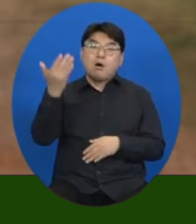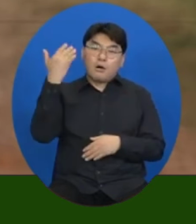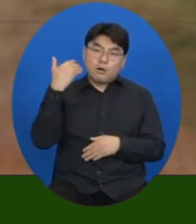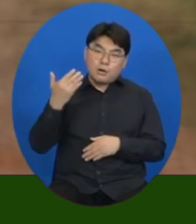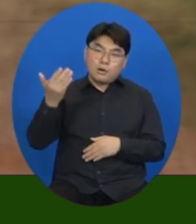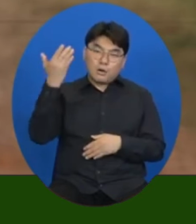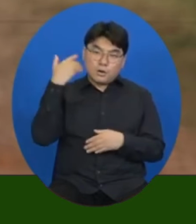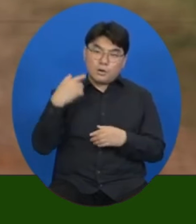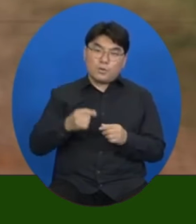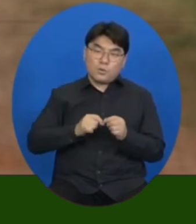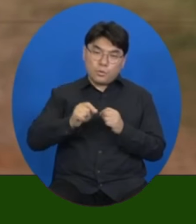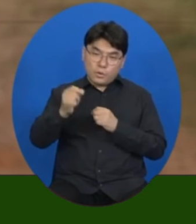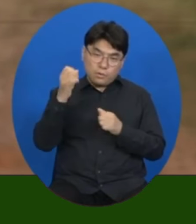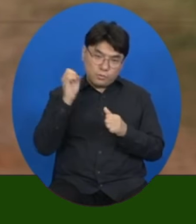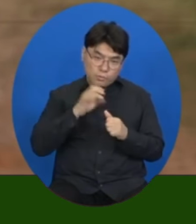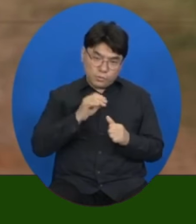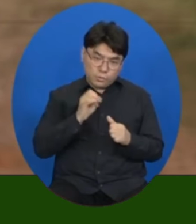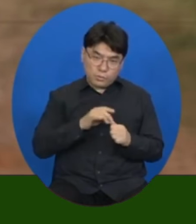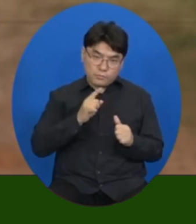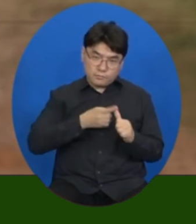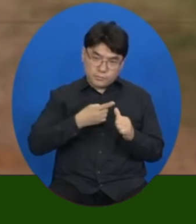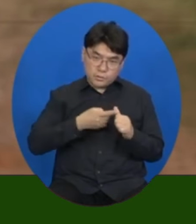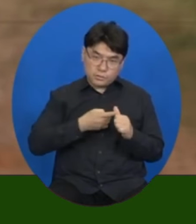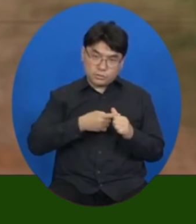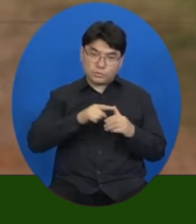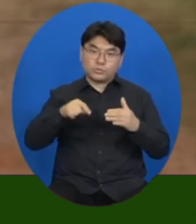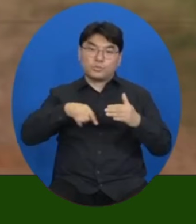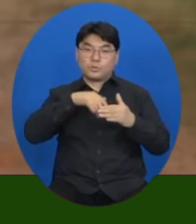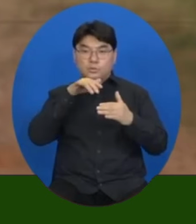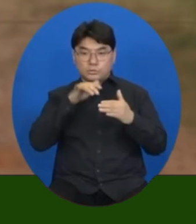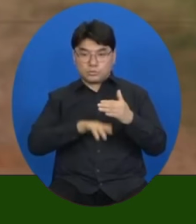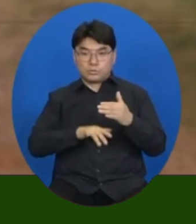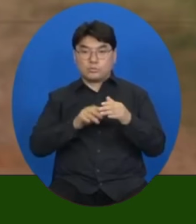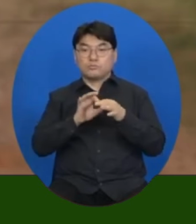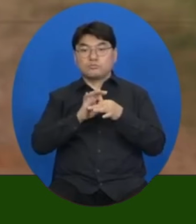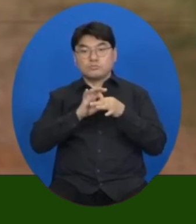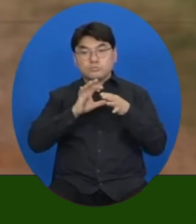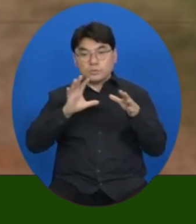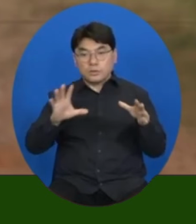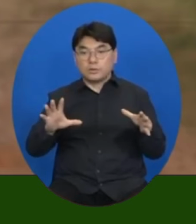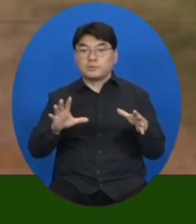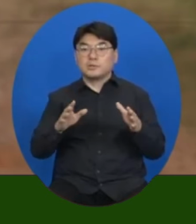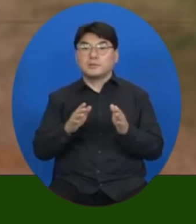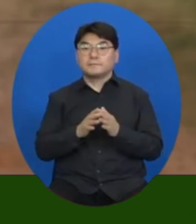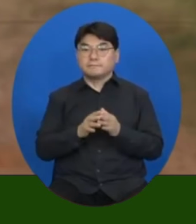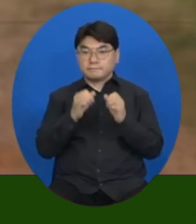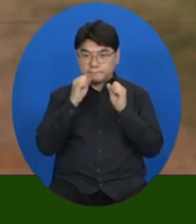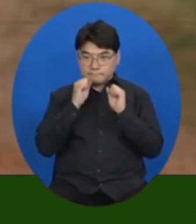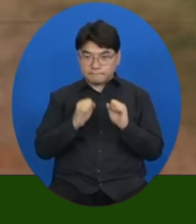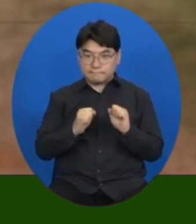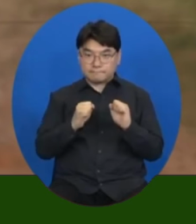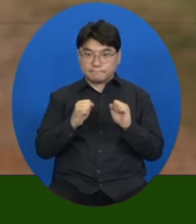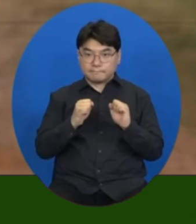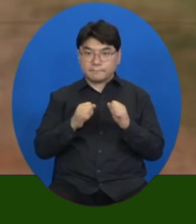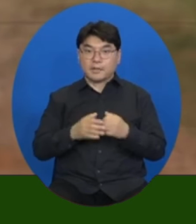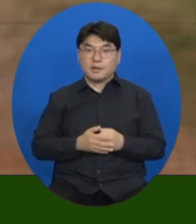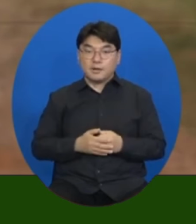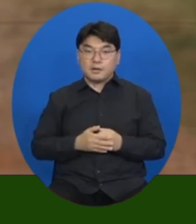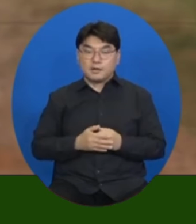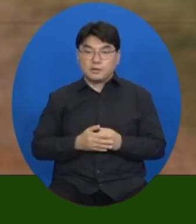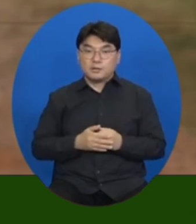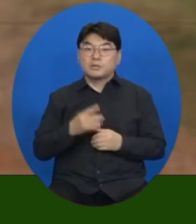수많은 공격과 판을 받았어도 겉이 살아남았습니다 왜요 이것은 진리이기 때문에 그것을